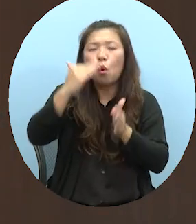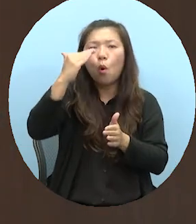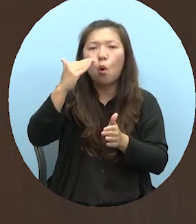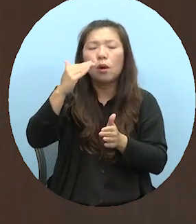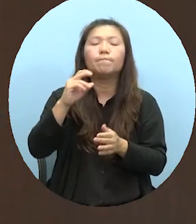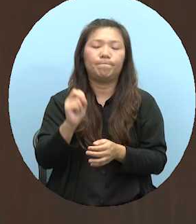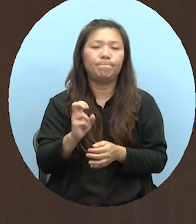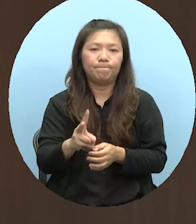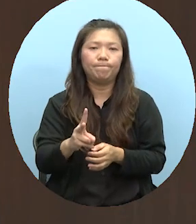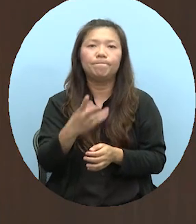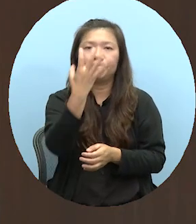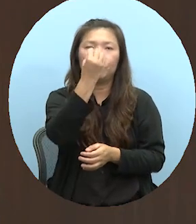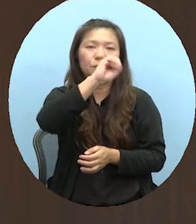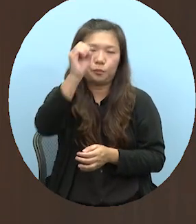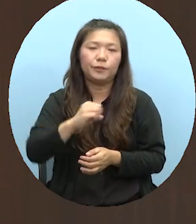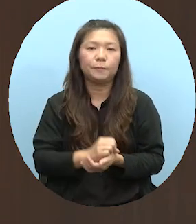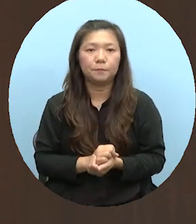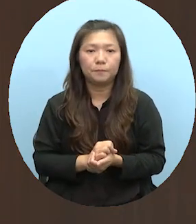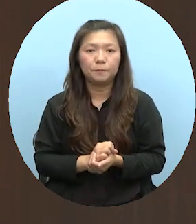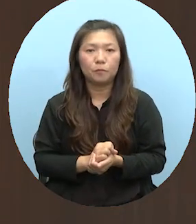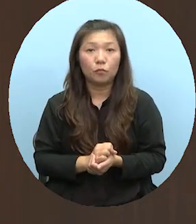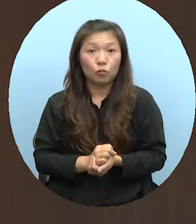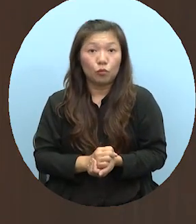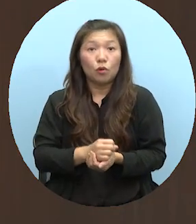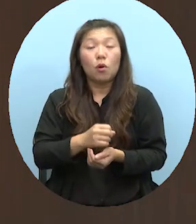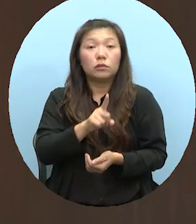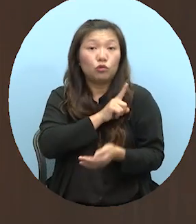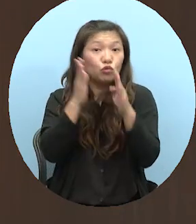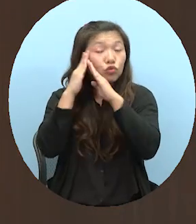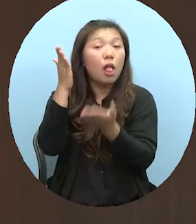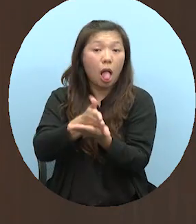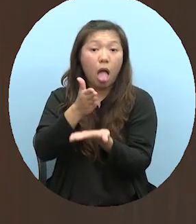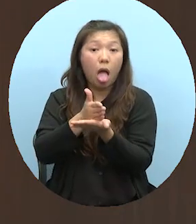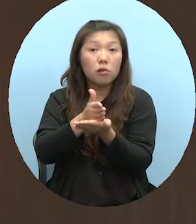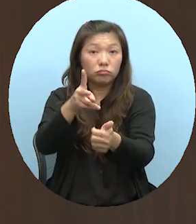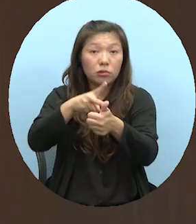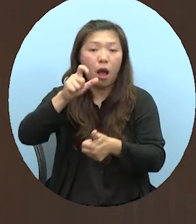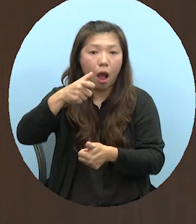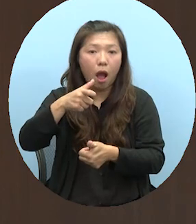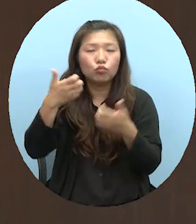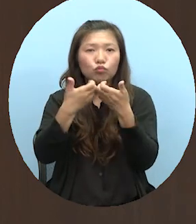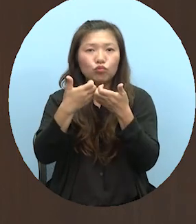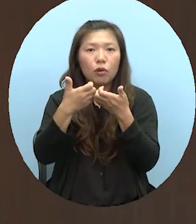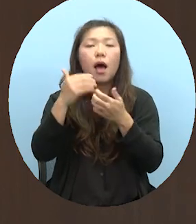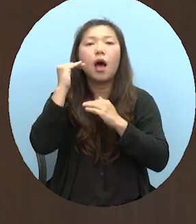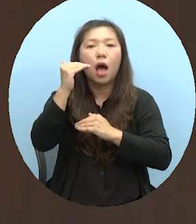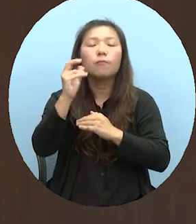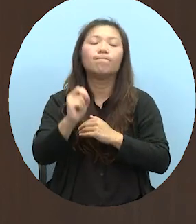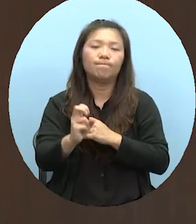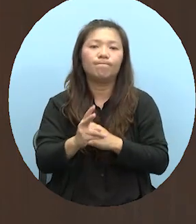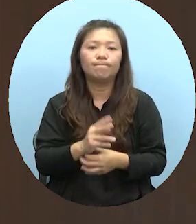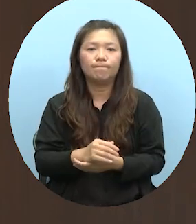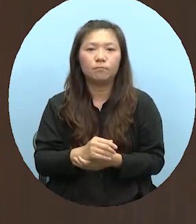維持不變，就係50%。咁至於非自用住宅物業嘅按揭成數呢，嗰個上限呢係維持不